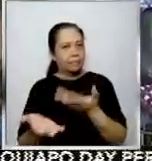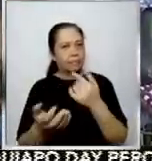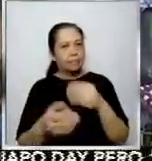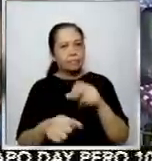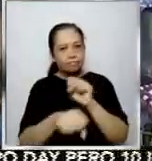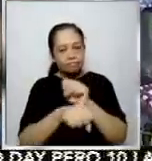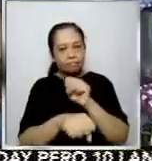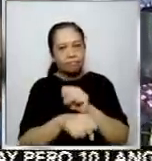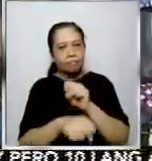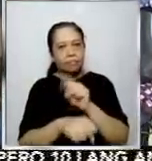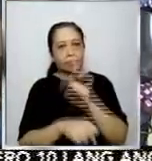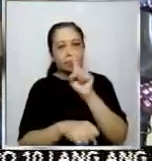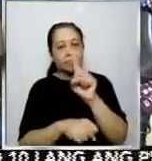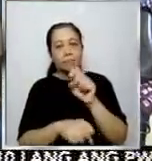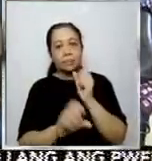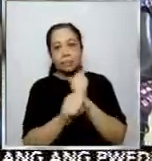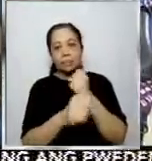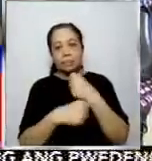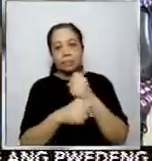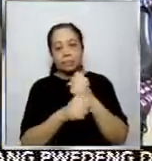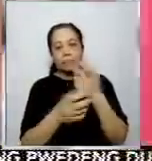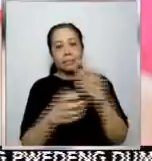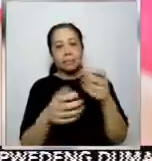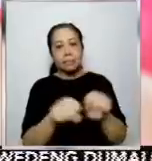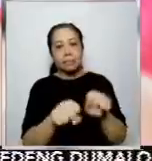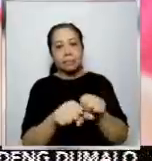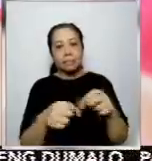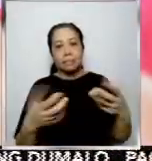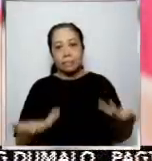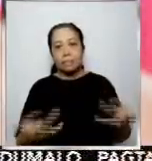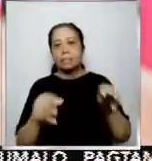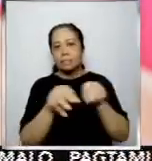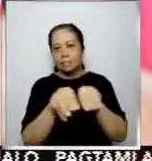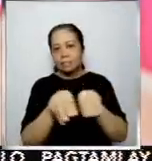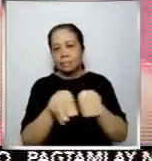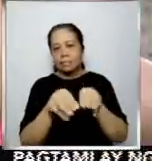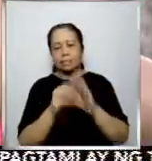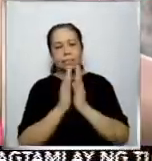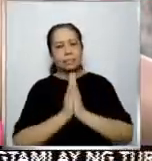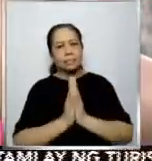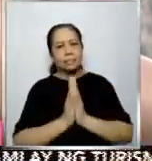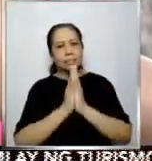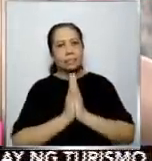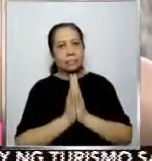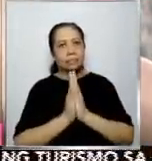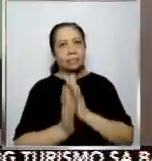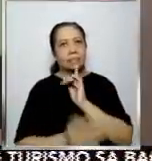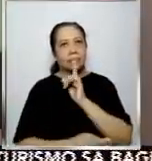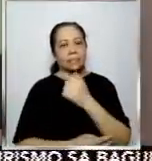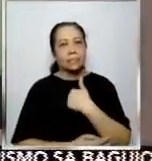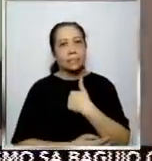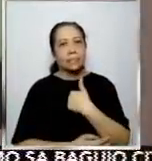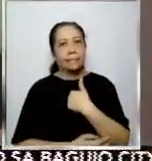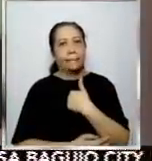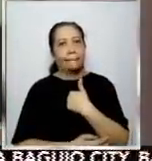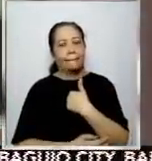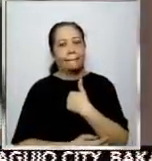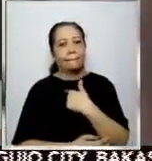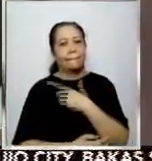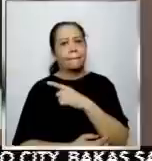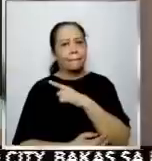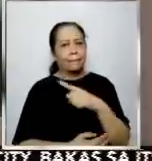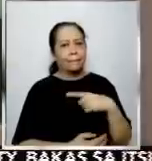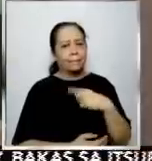sa Marikina. Nagdadasal po talaga ako na, Lord, tulungan niyo naman ako makahanap ng mga taong pwede kong tulungan. Trabaho po